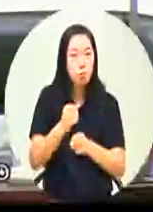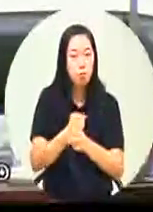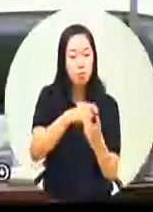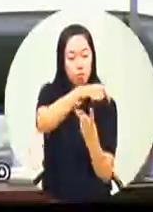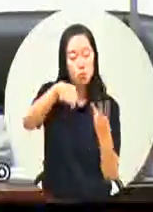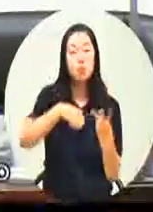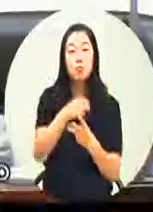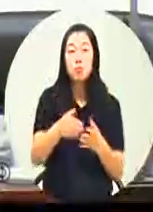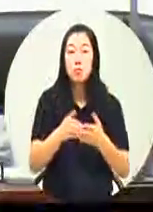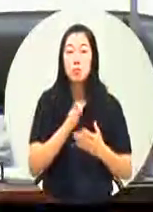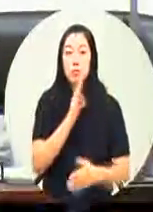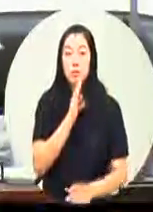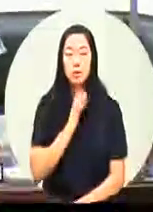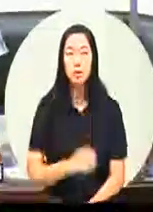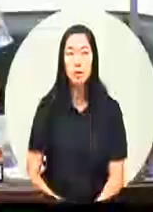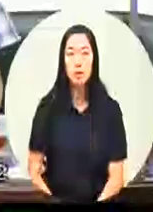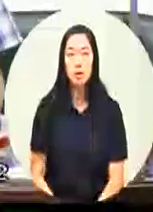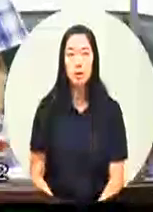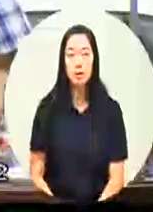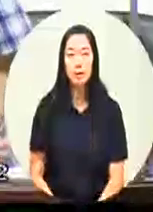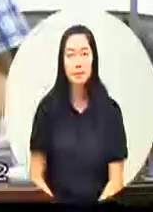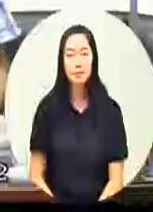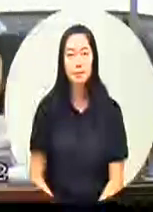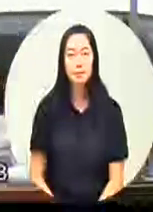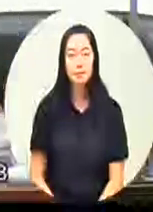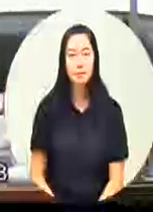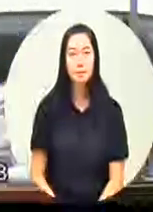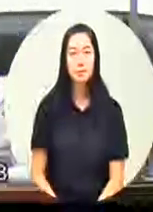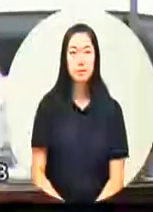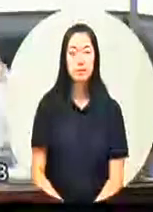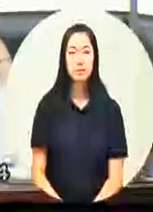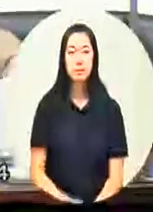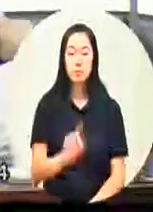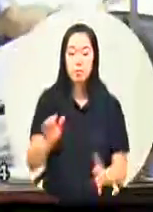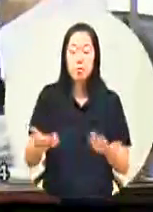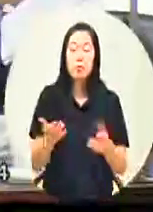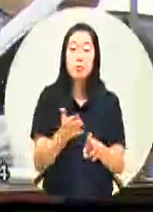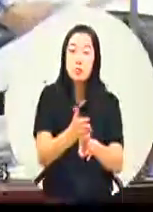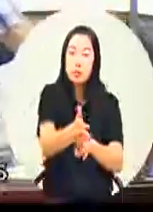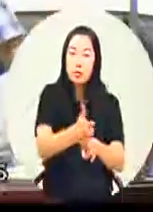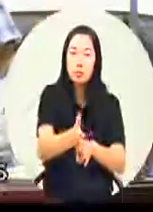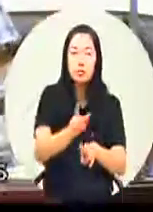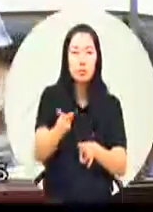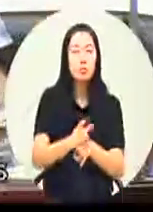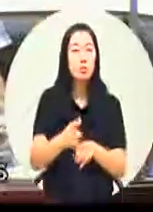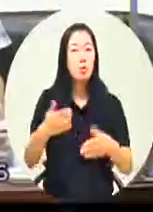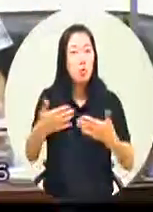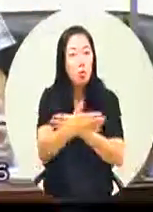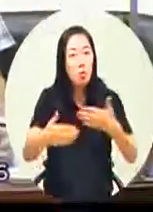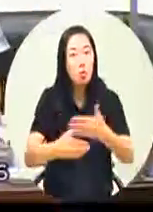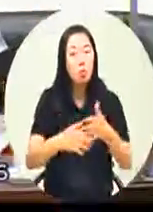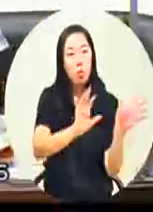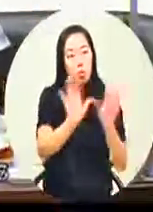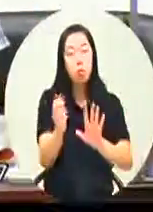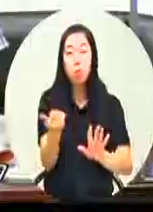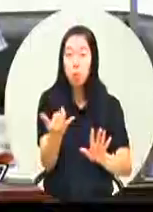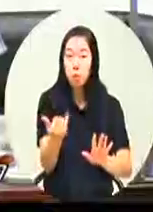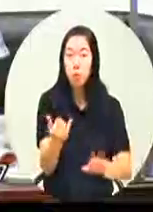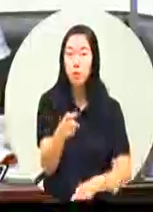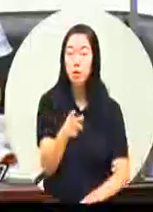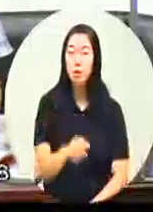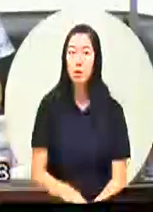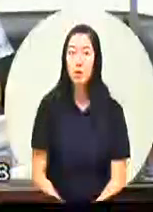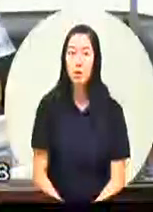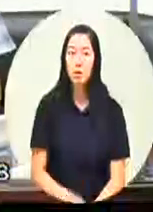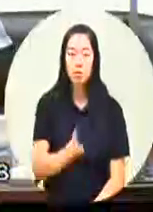嘛哈。你包括你个走，我就个忙累。你轻轨营运怎样？你跟人家轻轨怎样？那